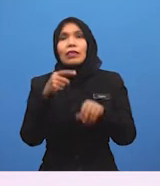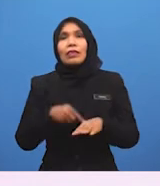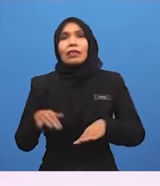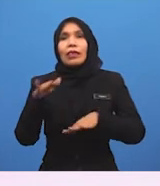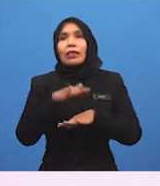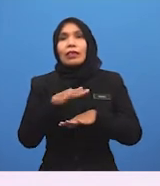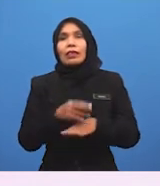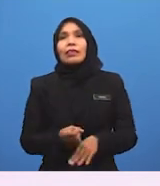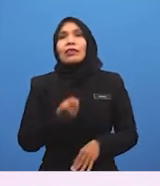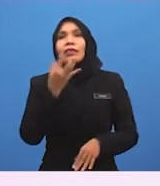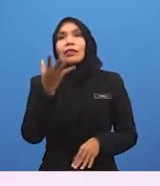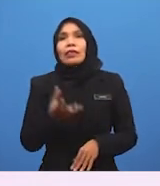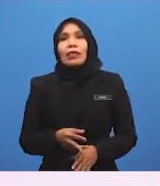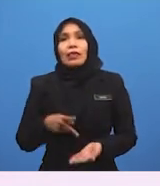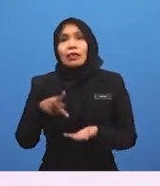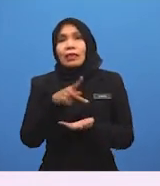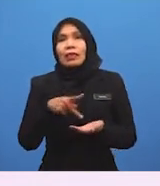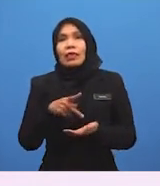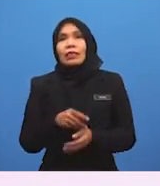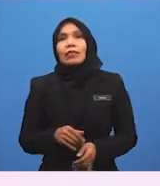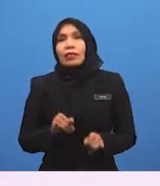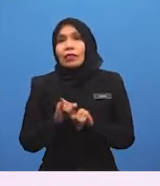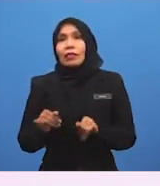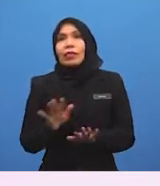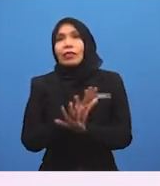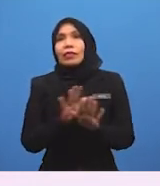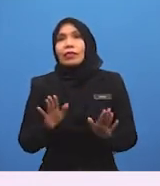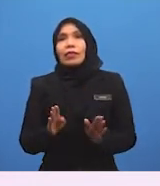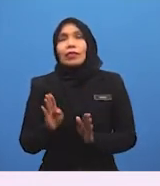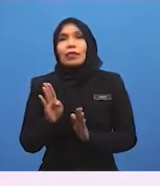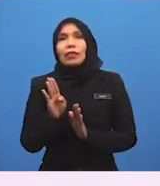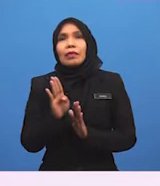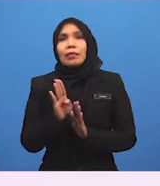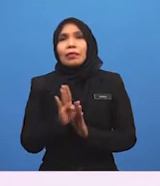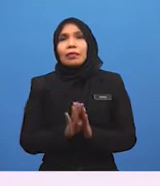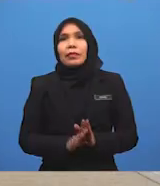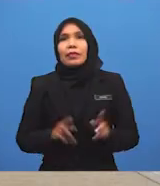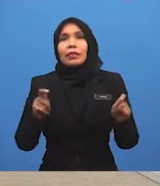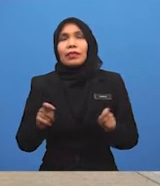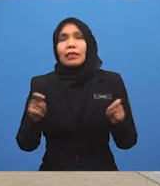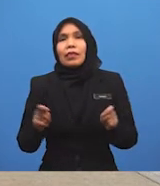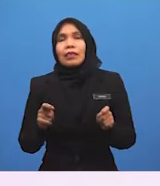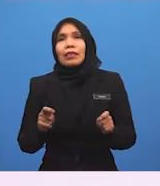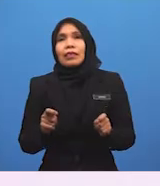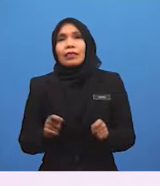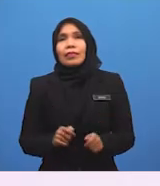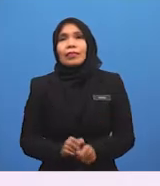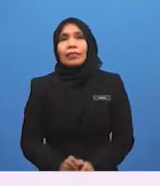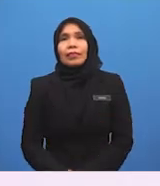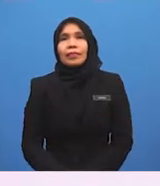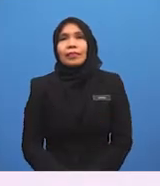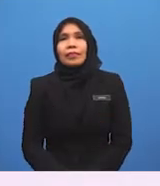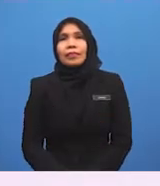adil terhadap jiran. Cikgu, beri masa untuk murid berfikir. Baik, jom kita